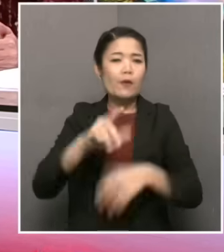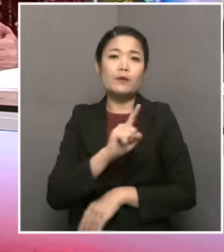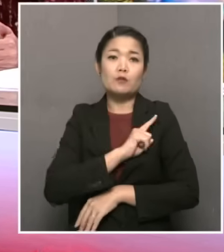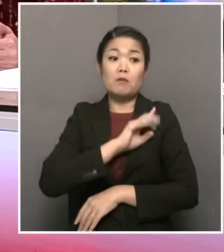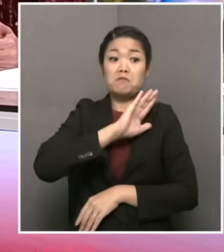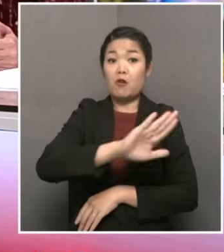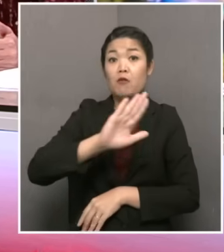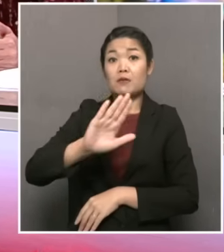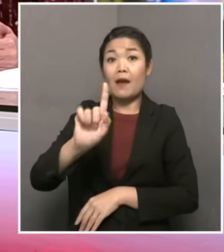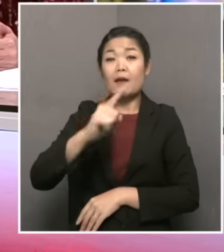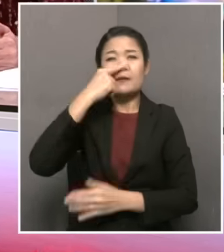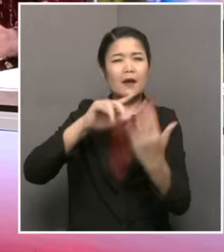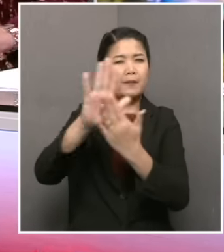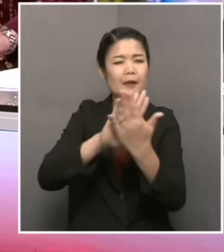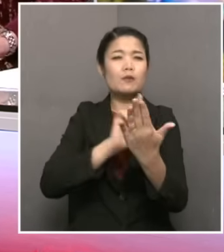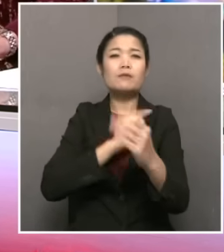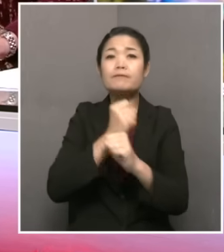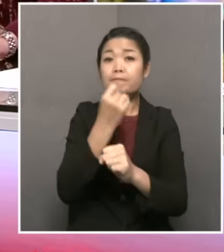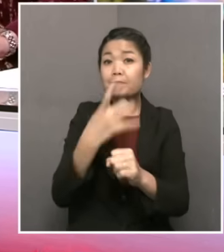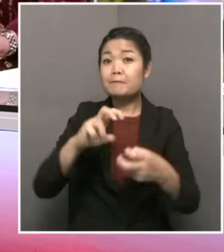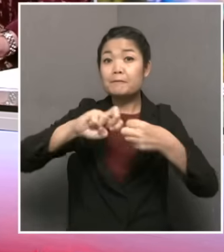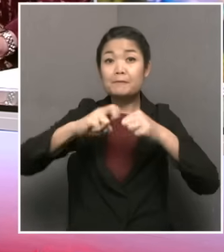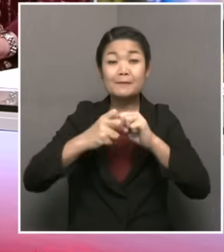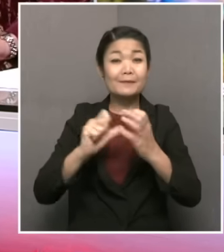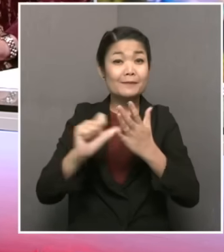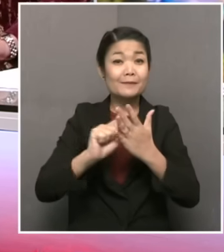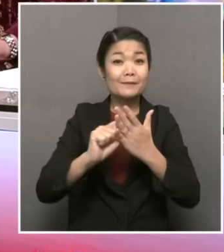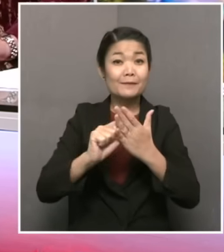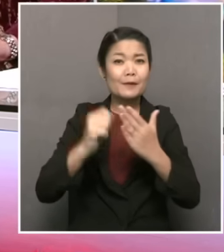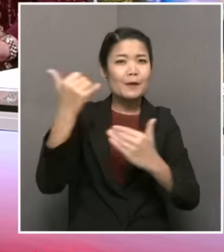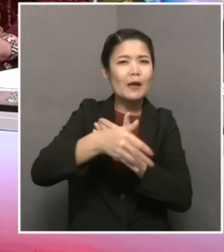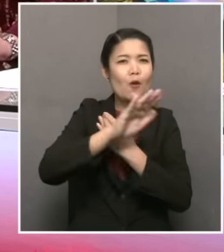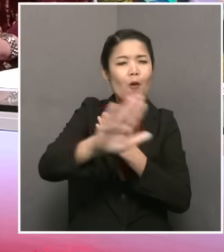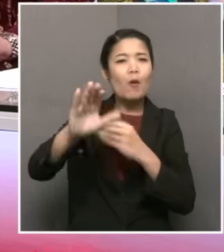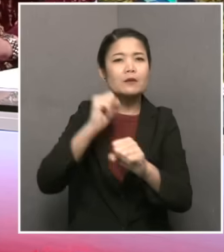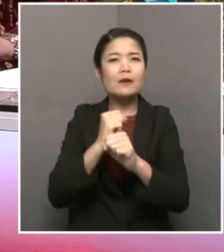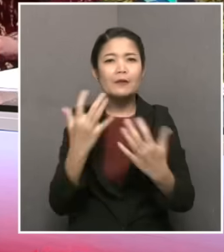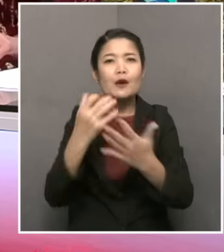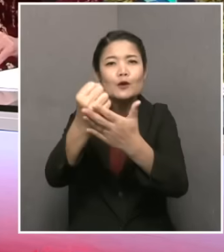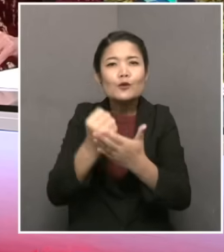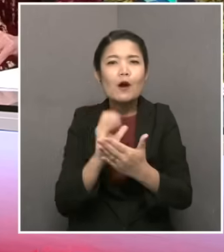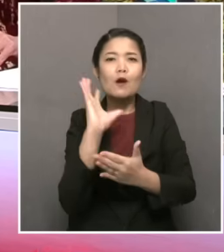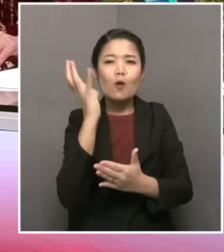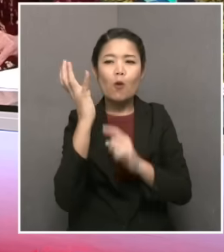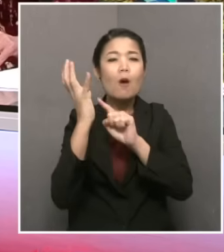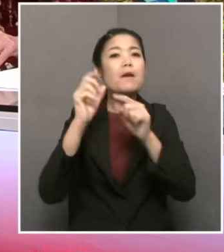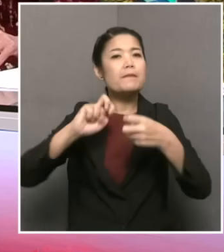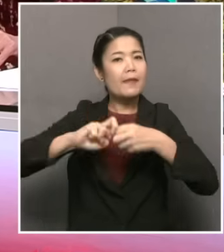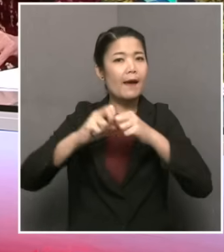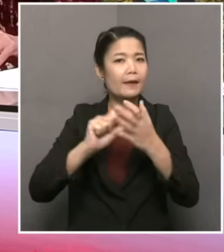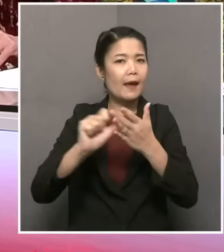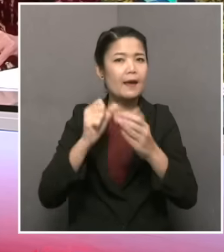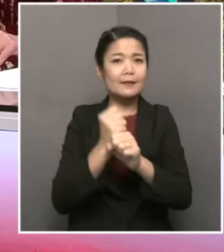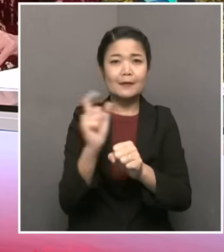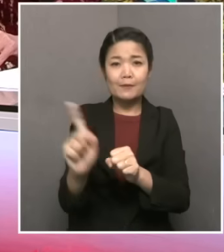ประเทศไทยในเวทีนี้จะเป็นอย่างไรและแนวทางการแก้ปัญหาของแต่ละประเทศนั้นจะช่วยแก้ปัญหาของโลกได้อย่างไรบ้างวันนี้เราจะร่วมพูดคุ